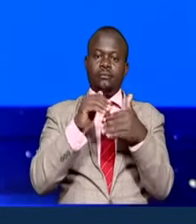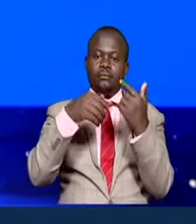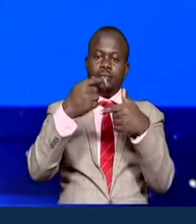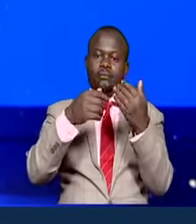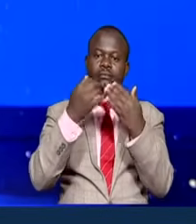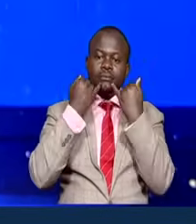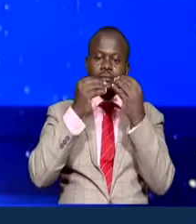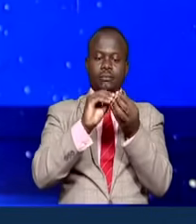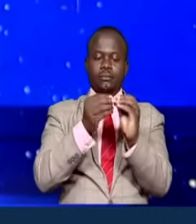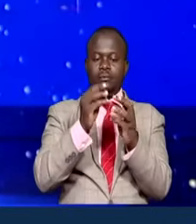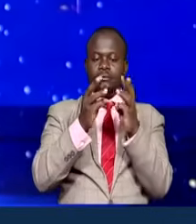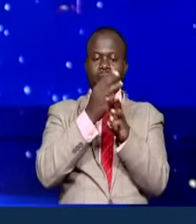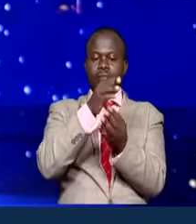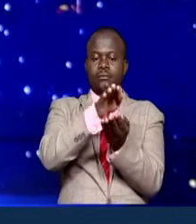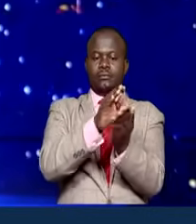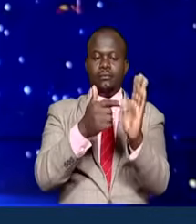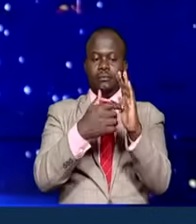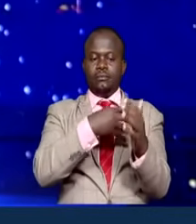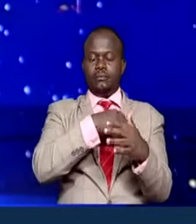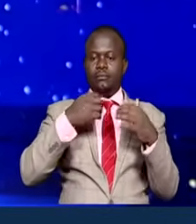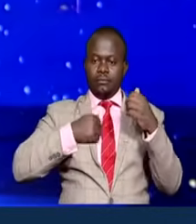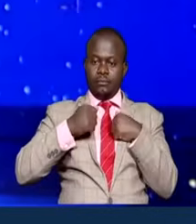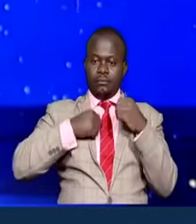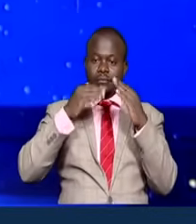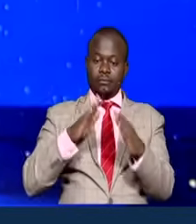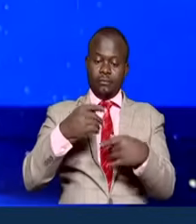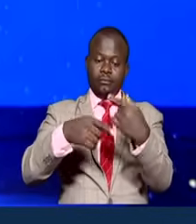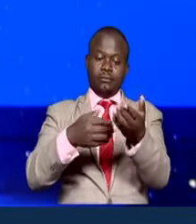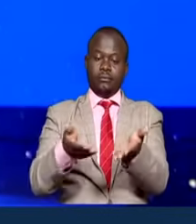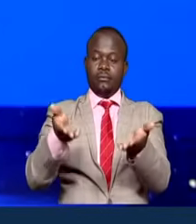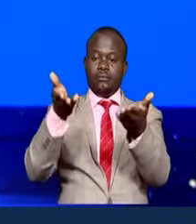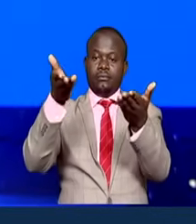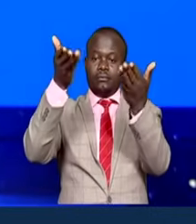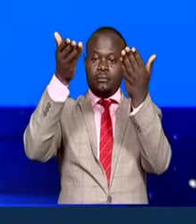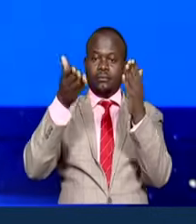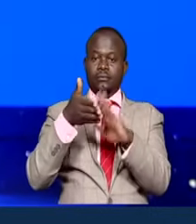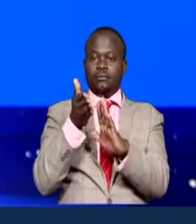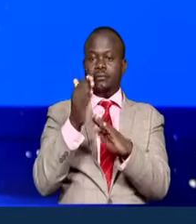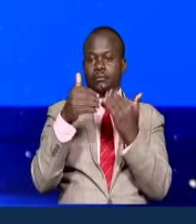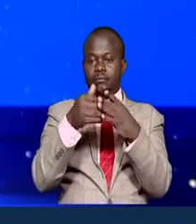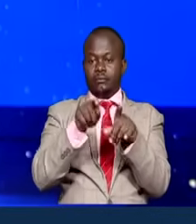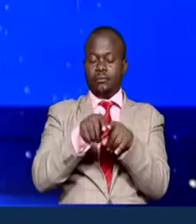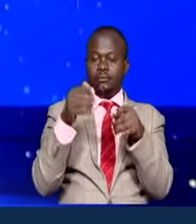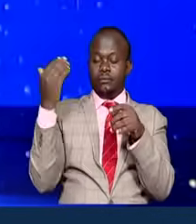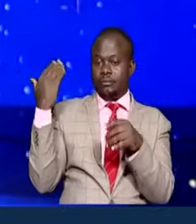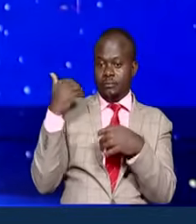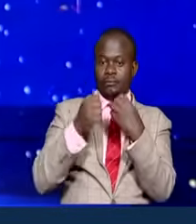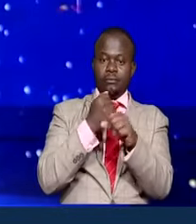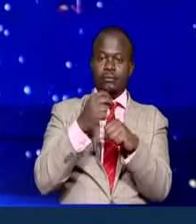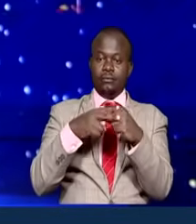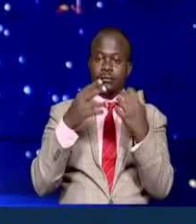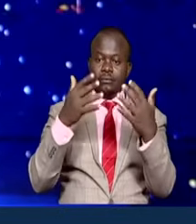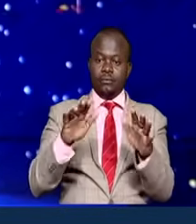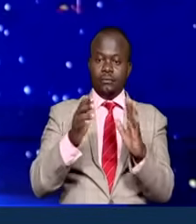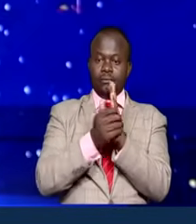ko imibare ya banki y'isi igaragaza ko ubukungu bw'u Rwanda buzakomeza kuzamuka ku muvuduko nk'uwo bwariho mu myaka 7 ishize.